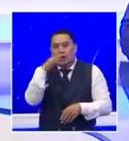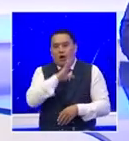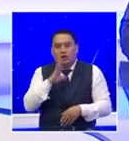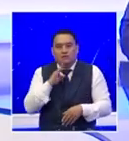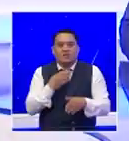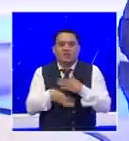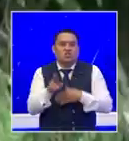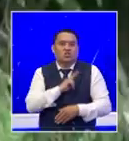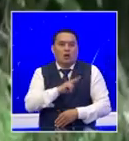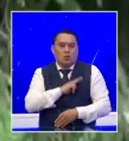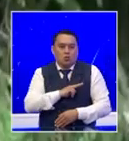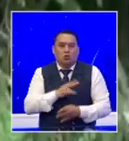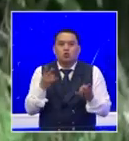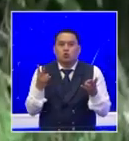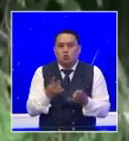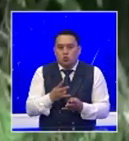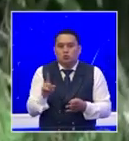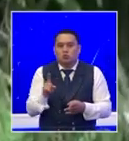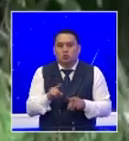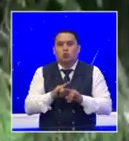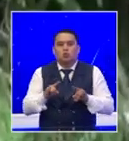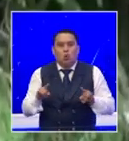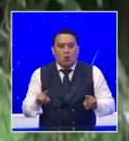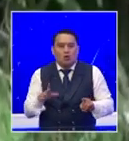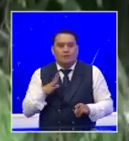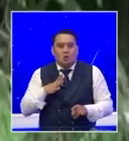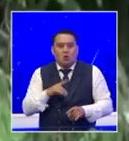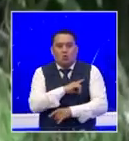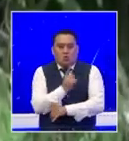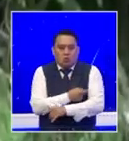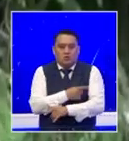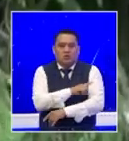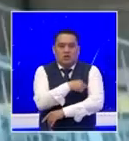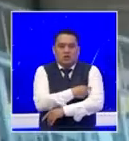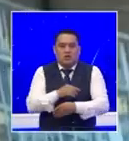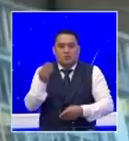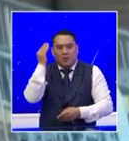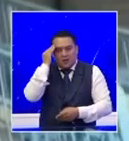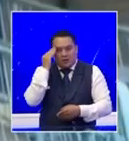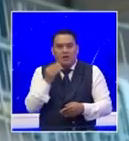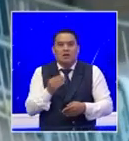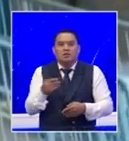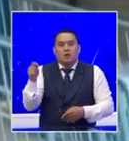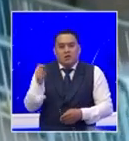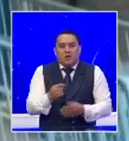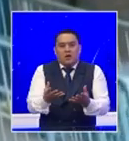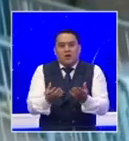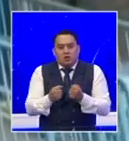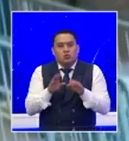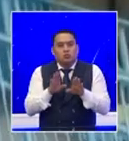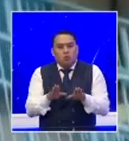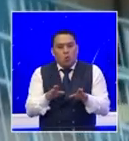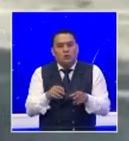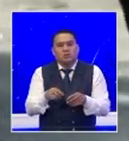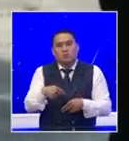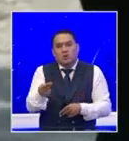родители уже вышли на работу. Необходимо отметить, что в дошкольных учреждениях усилены санитарные меры. Сюда принимают детей только при